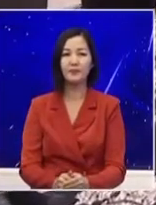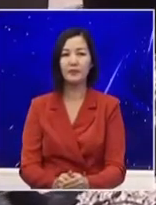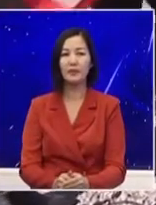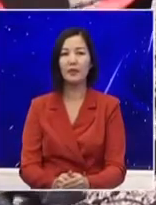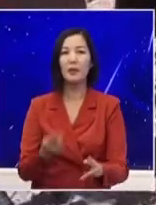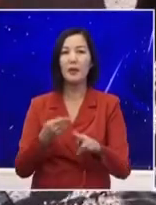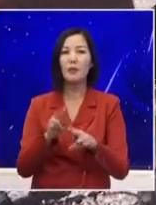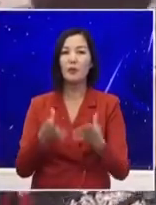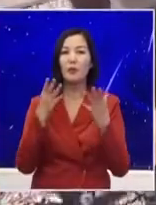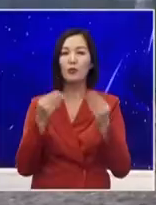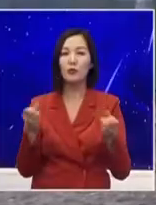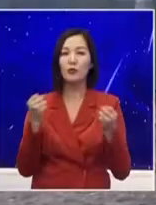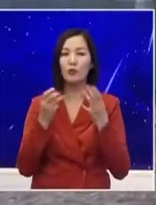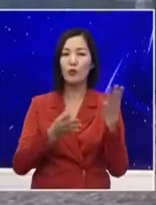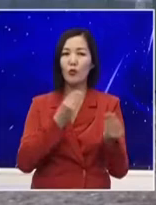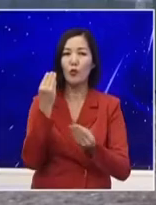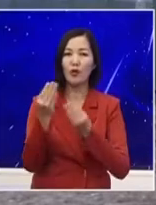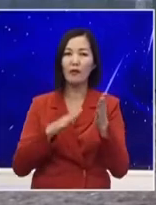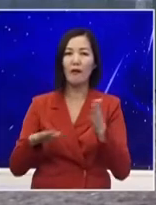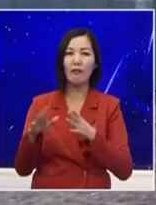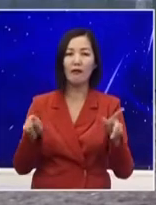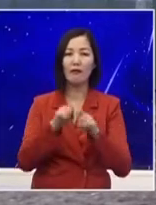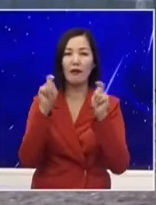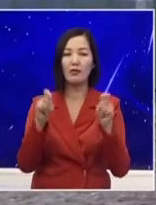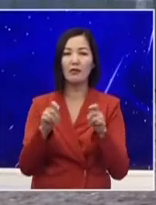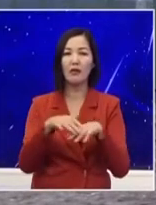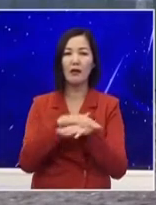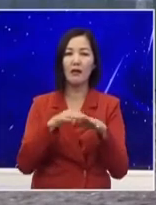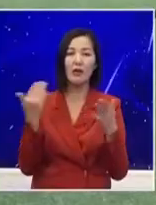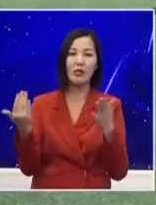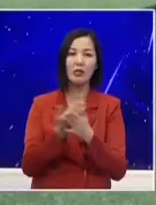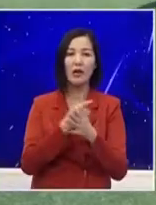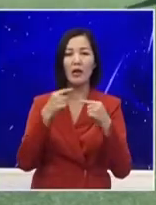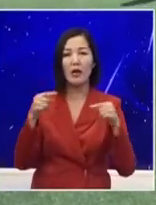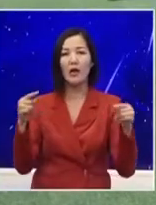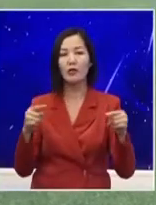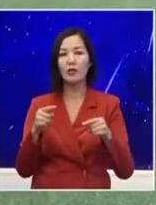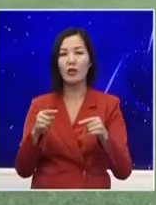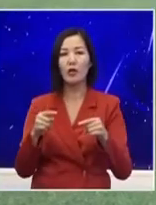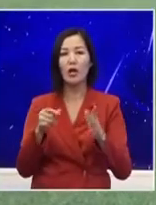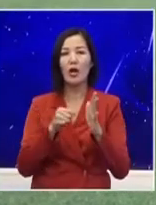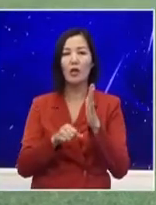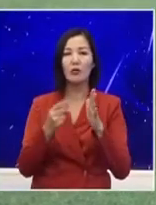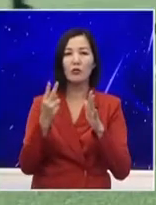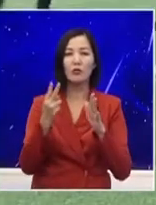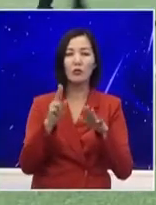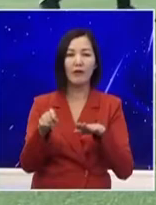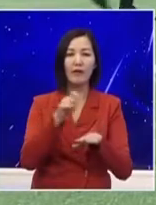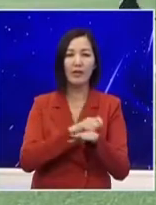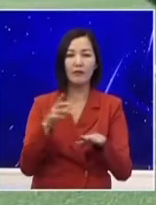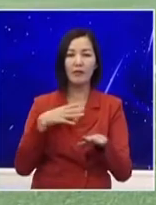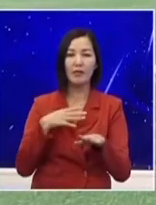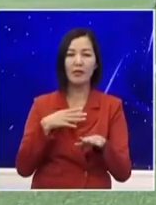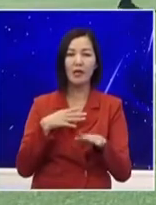Бұл күні сондай-ақ спорттық ойын алаңында халық игілігіне берілді. Жаңа әмбебап нысан аумағы 600 шаршы метрден асады. Бұл